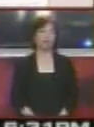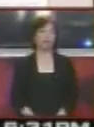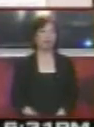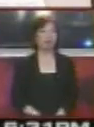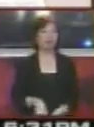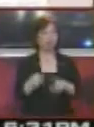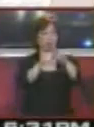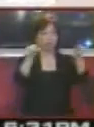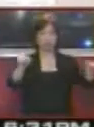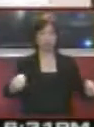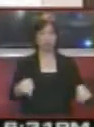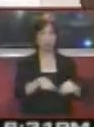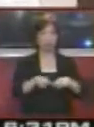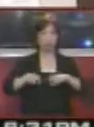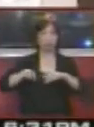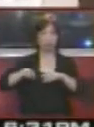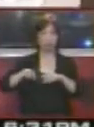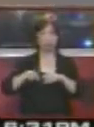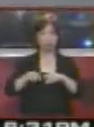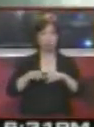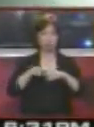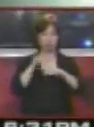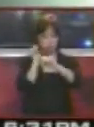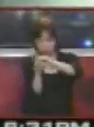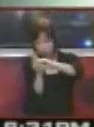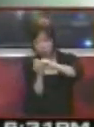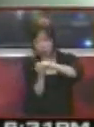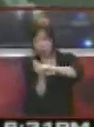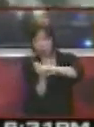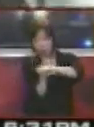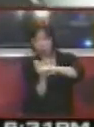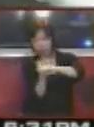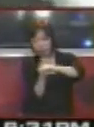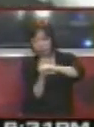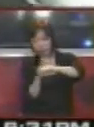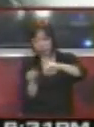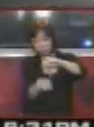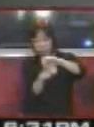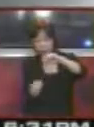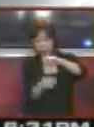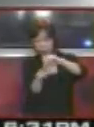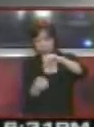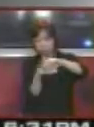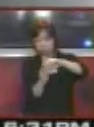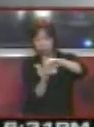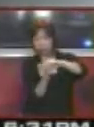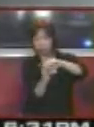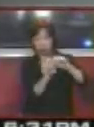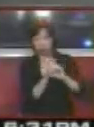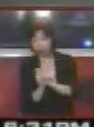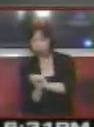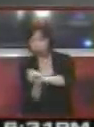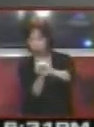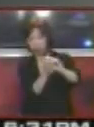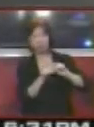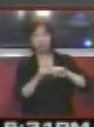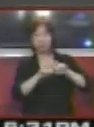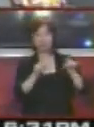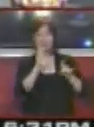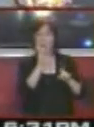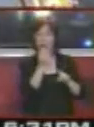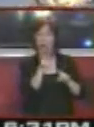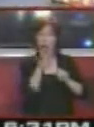sa pamamagitan ng paggamit ng sinisil. Sa pulma ng mukha sa CCTV, hindi pa rin malinaw ang kanyang